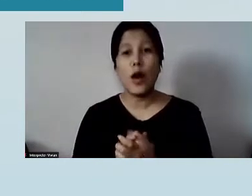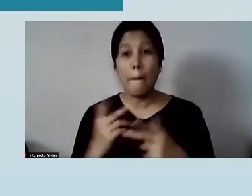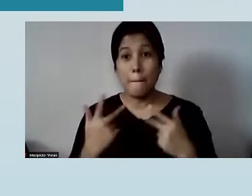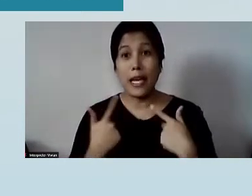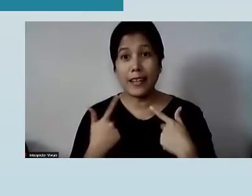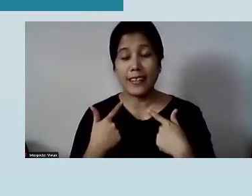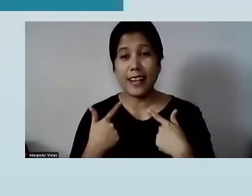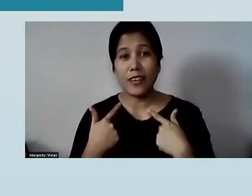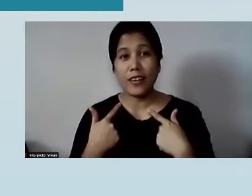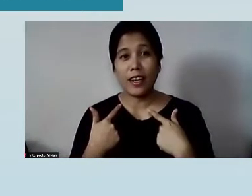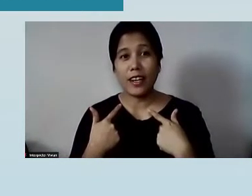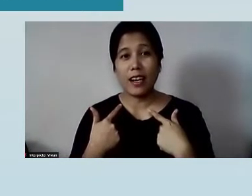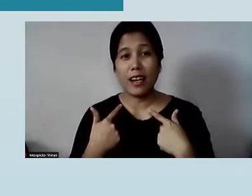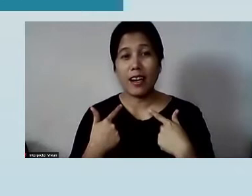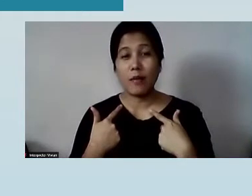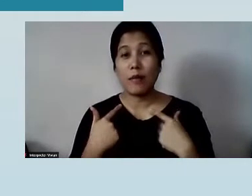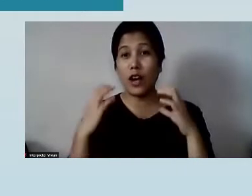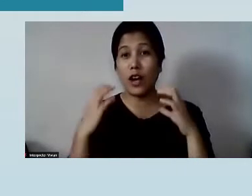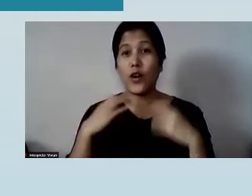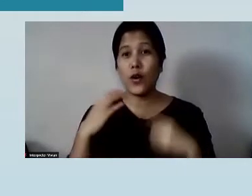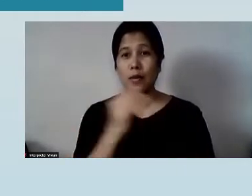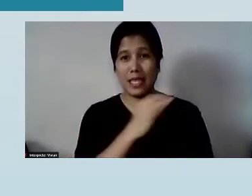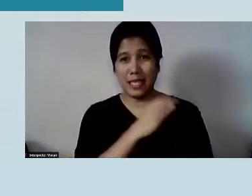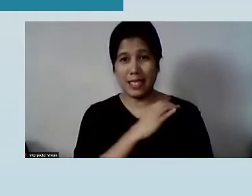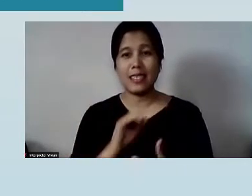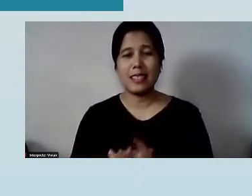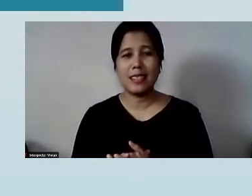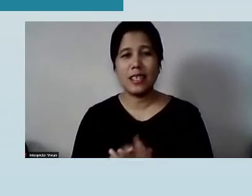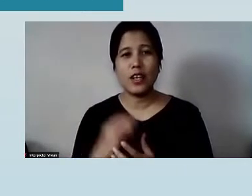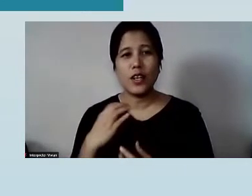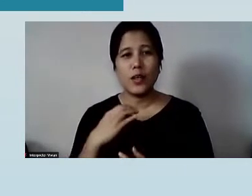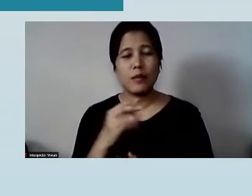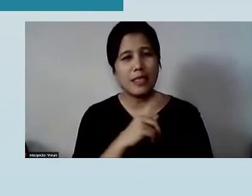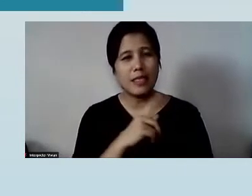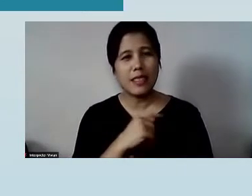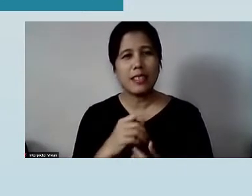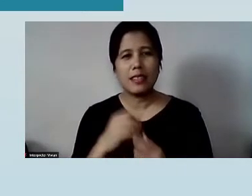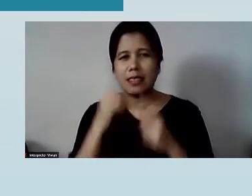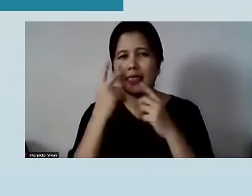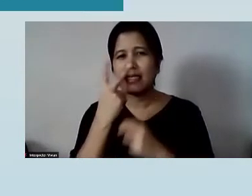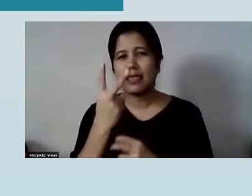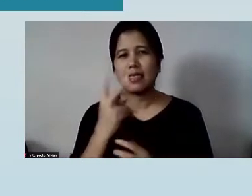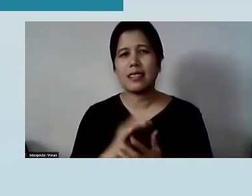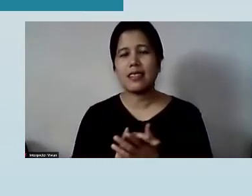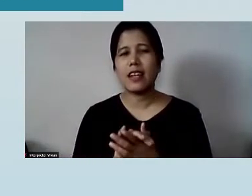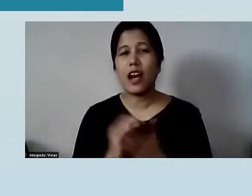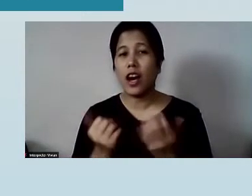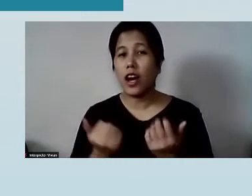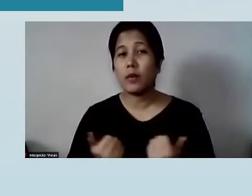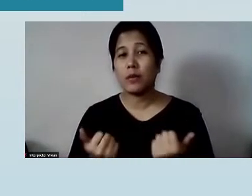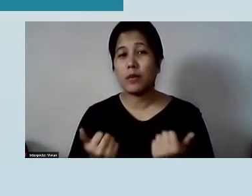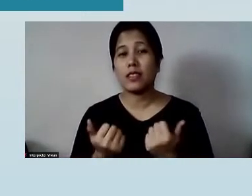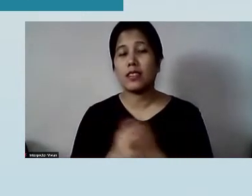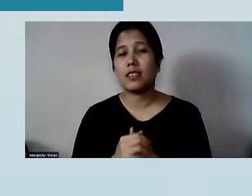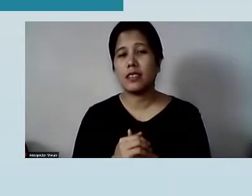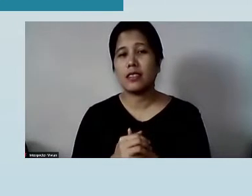tayong subcommittee on education sa NCDA at tinitingnan natin yung kanilang accommodation. For example, dyan sa